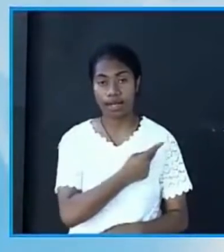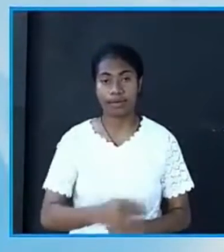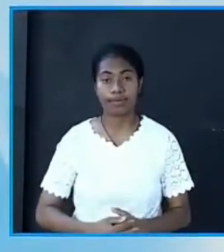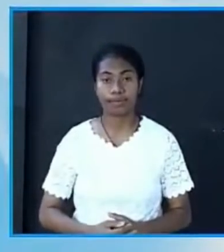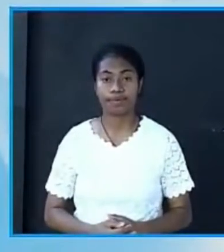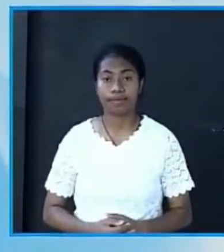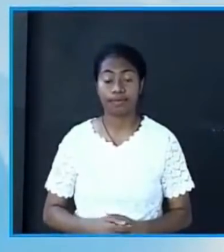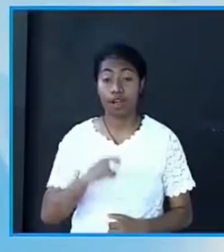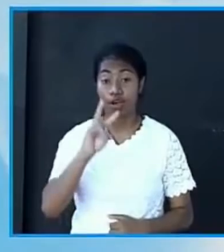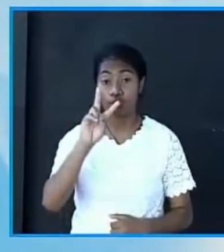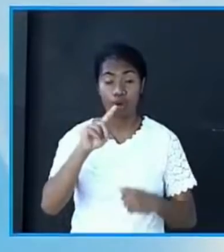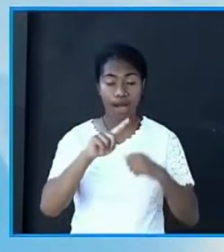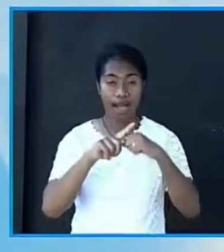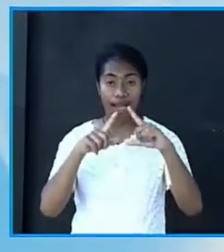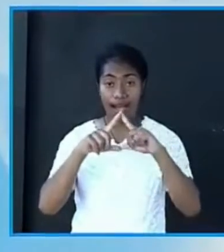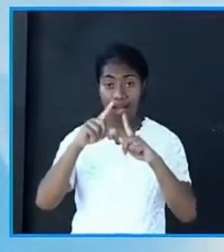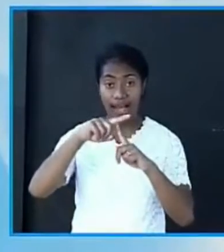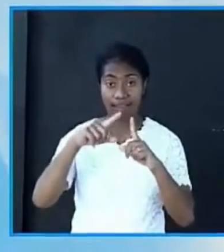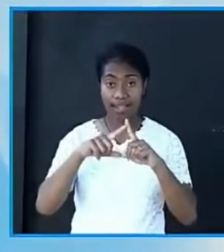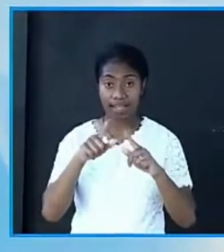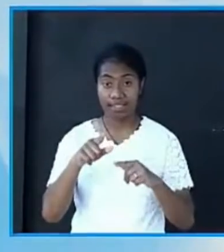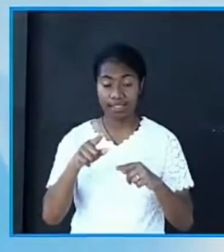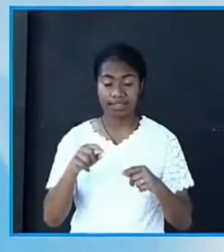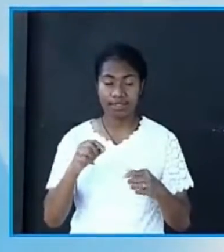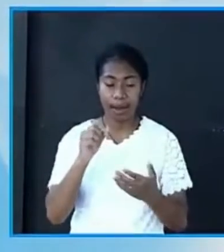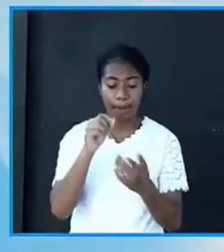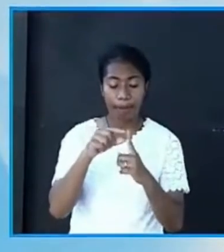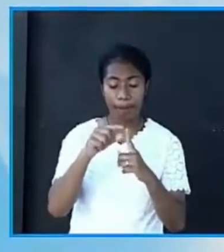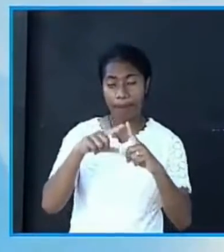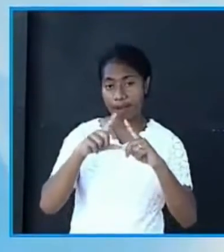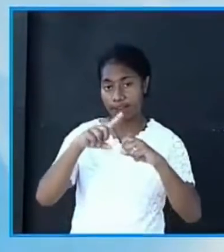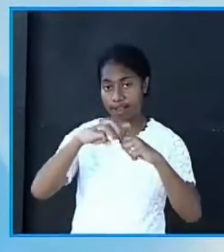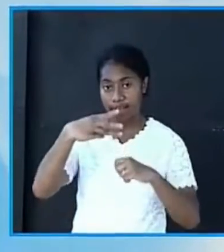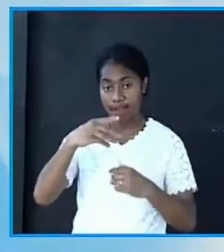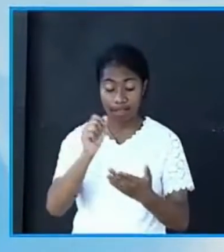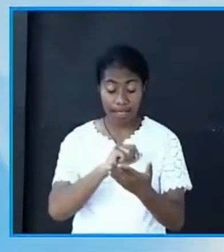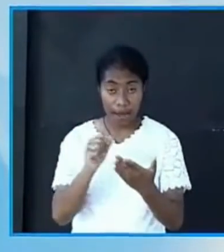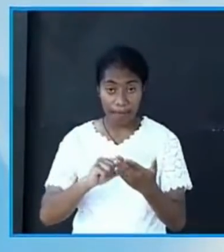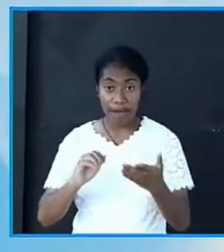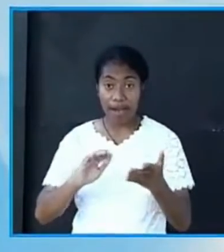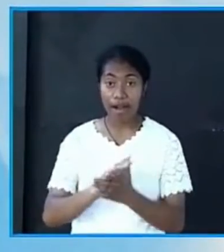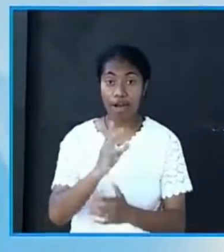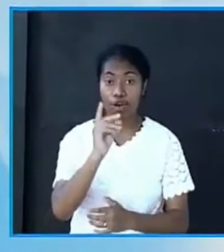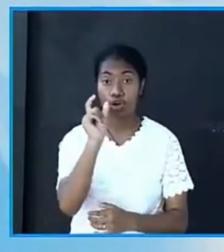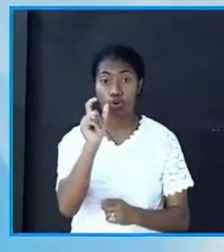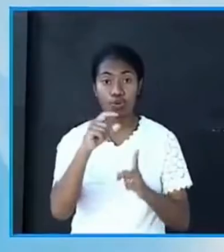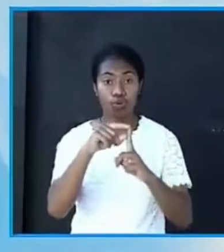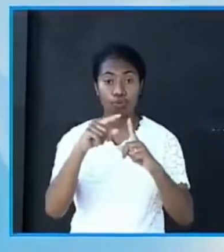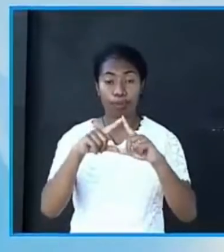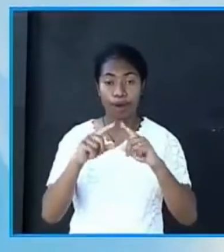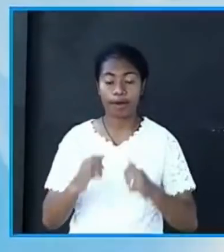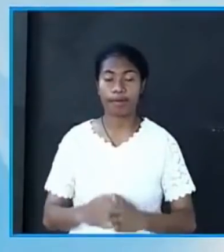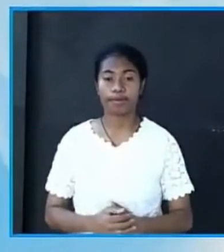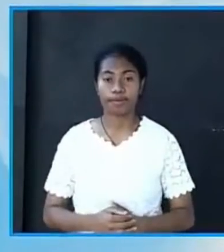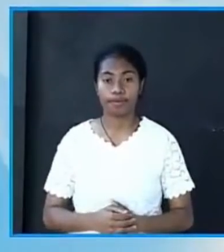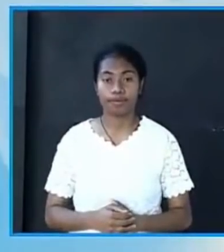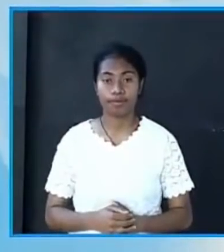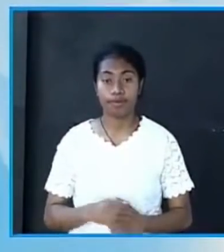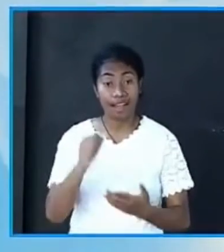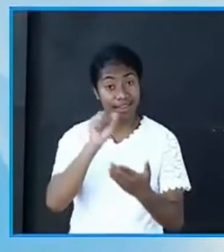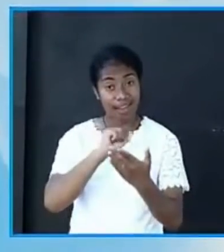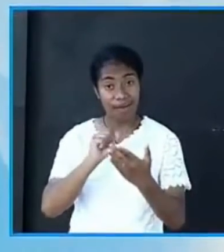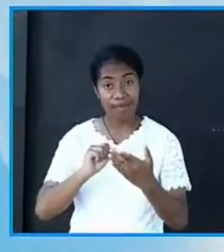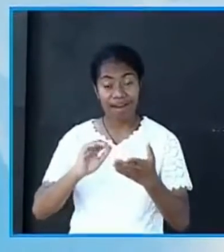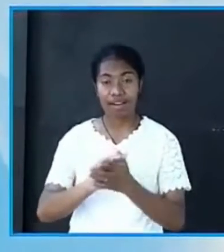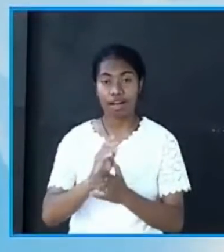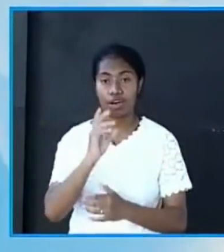dua kata ini dipakai gambar dan rupa Hai gambar dan rupa